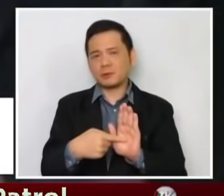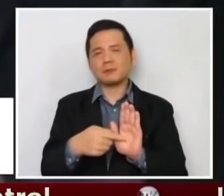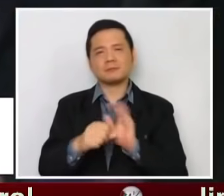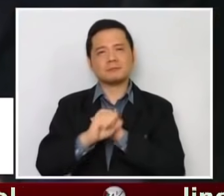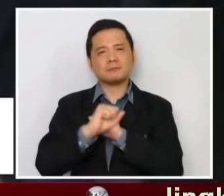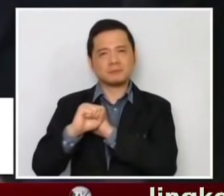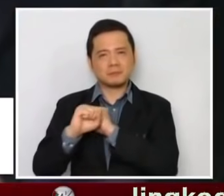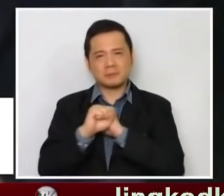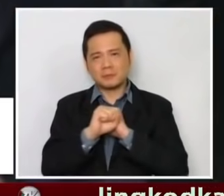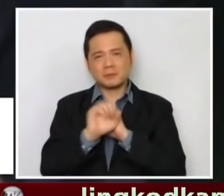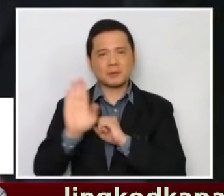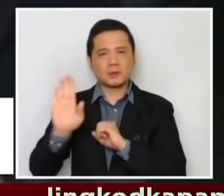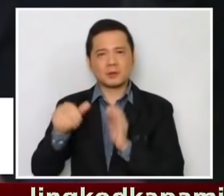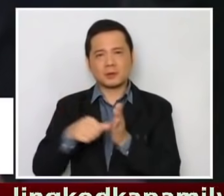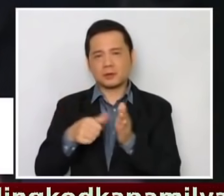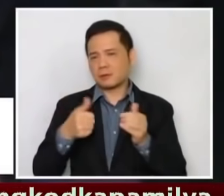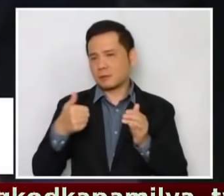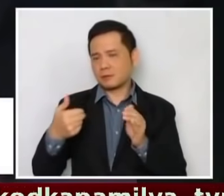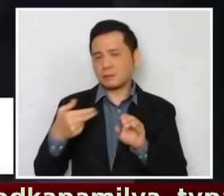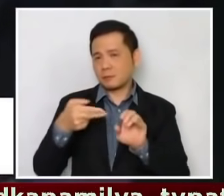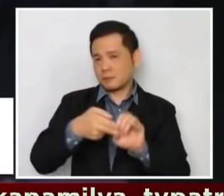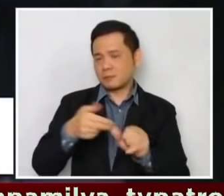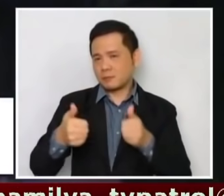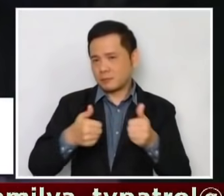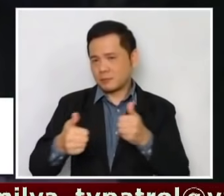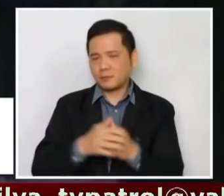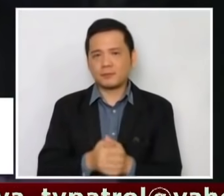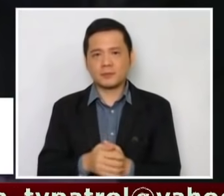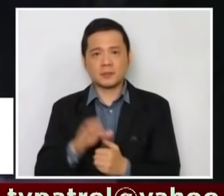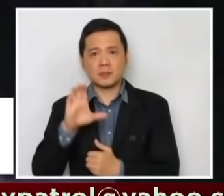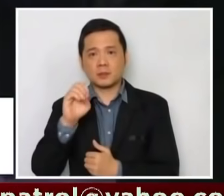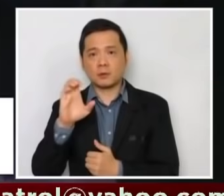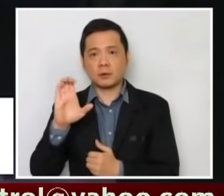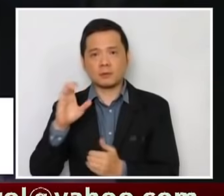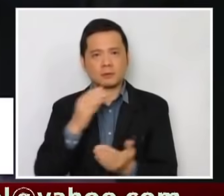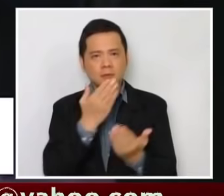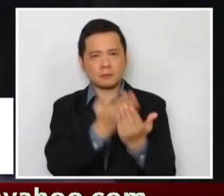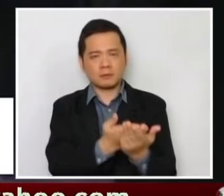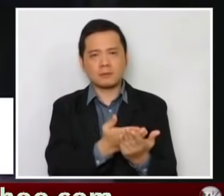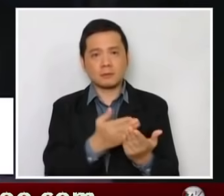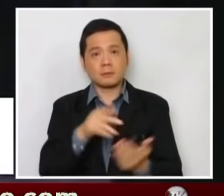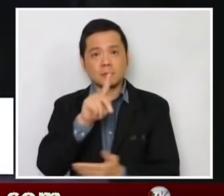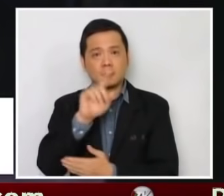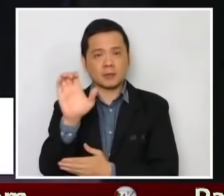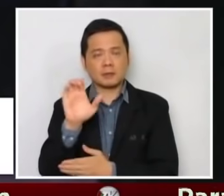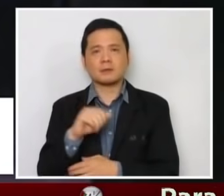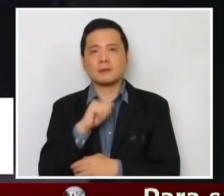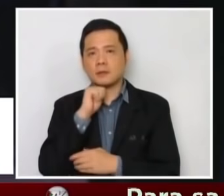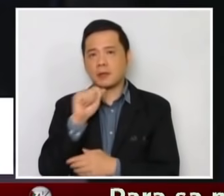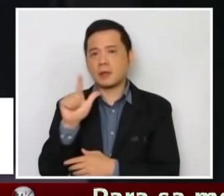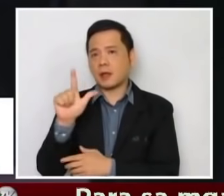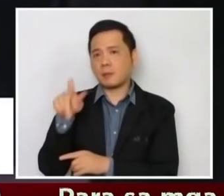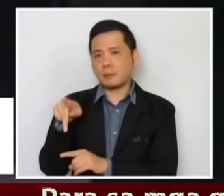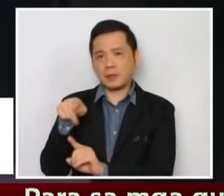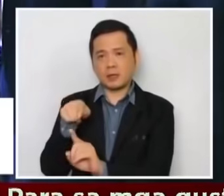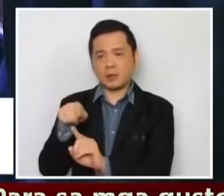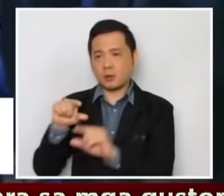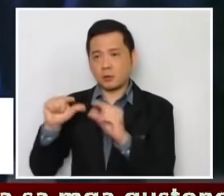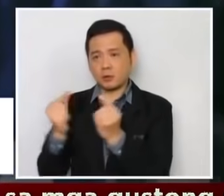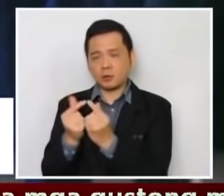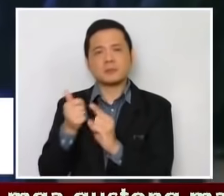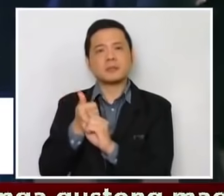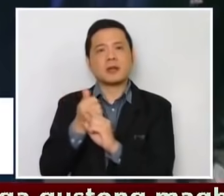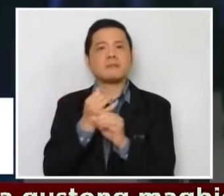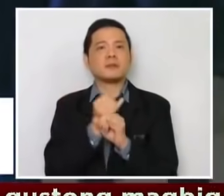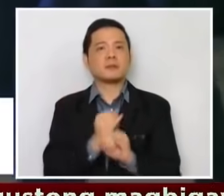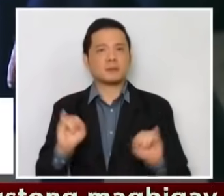kanyang Certificate of Candidacy na inihain sa Commission on Elections sa Pasay City, hindi LP kundi independent ang nakalagay.